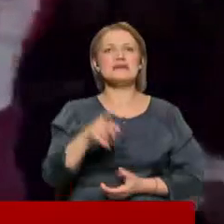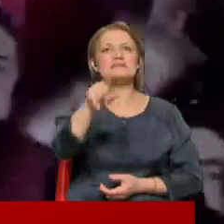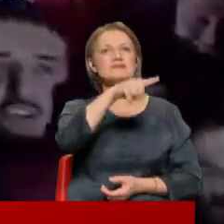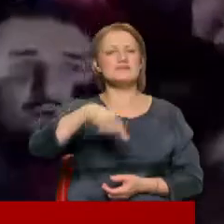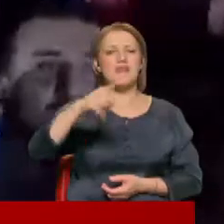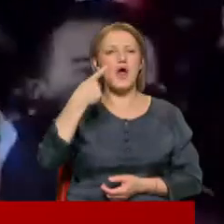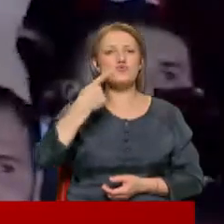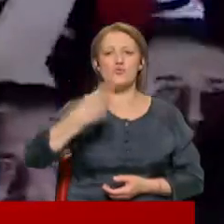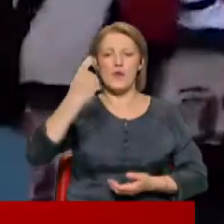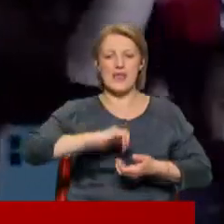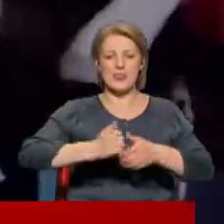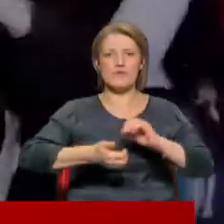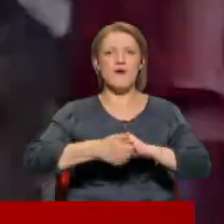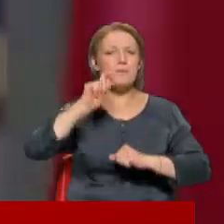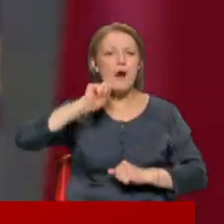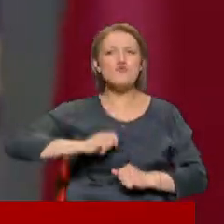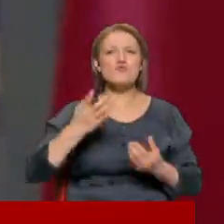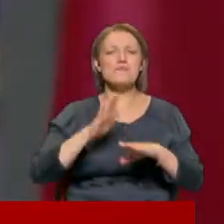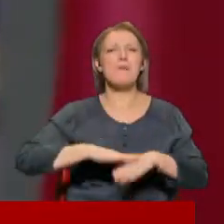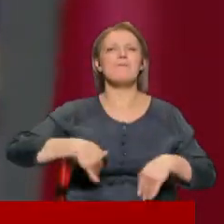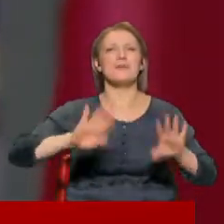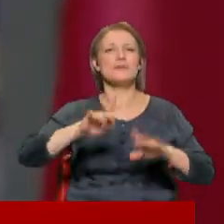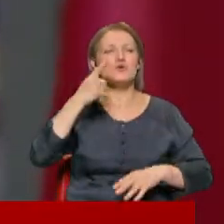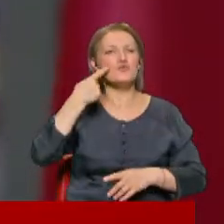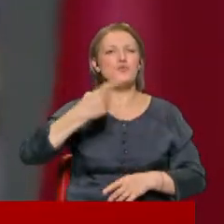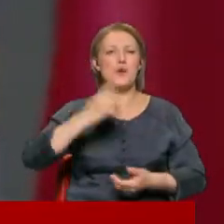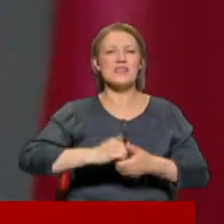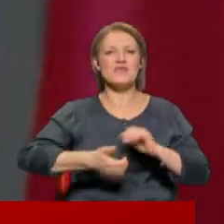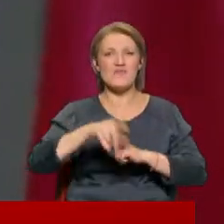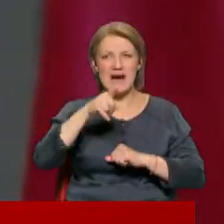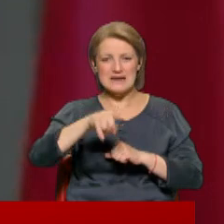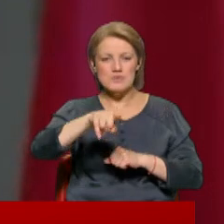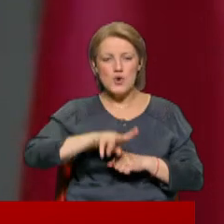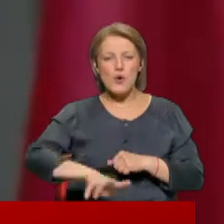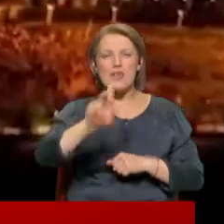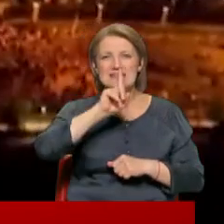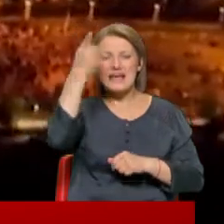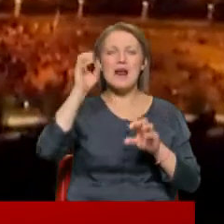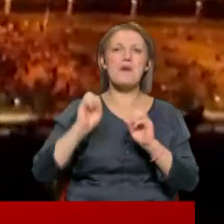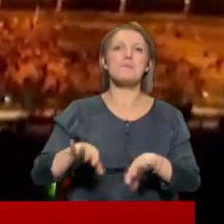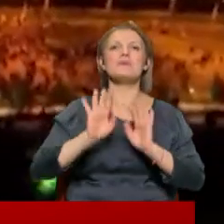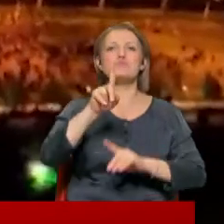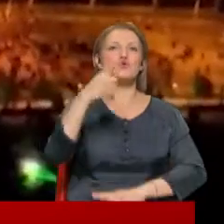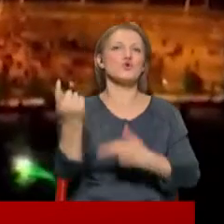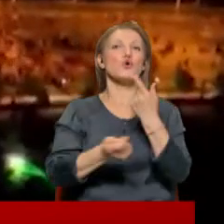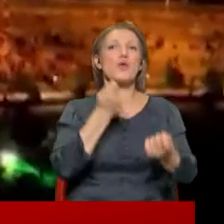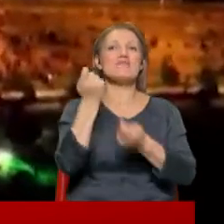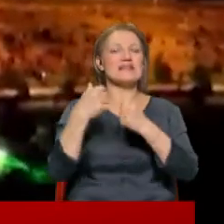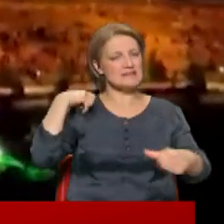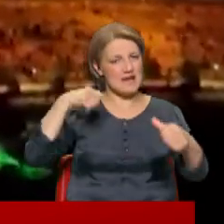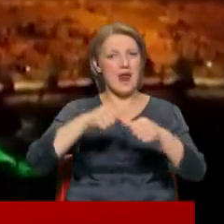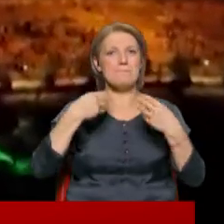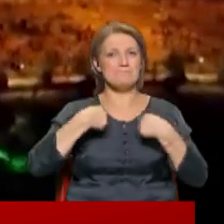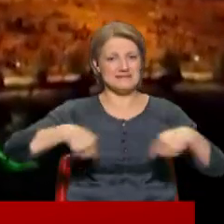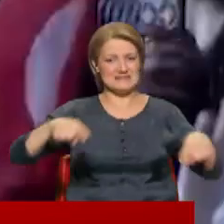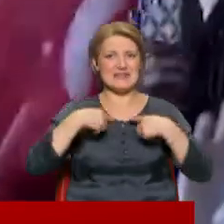Sizler Cumhur İttifakı'nı mahcup etmediniz. Cumhur İttifakı'nı bu yolda yalnız koymadınız. Bu görevi yine